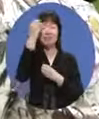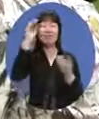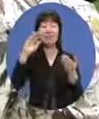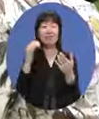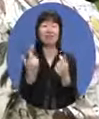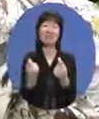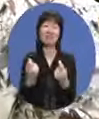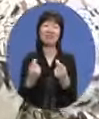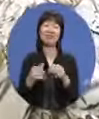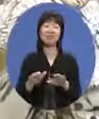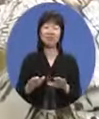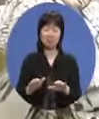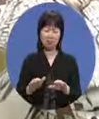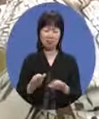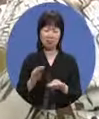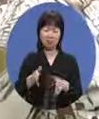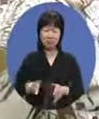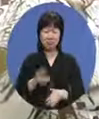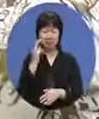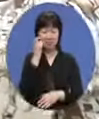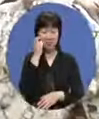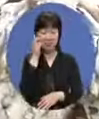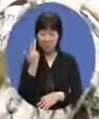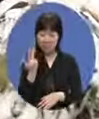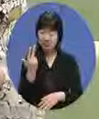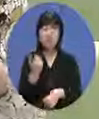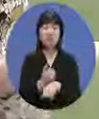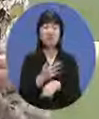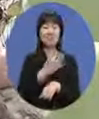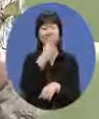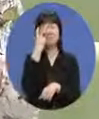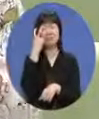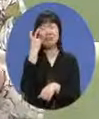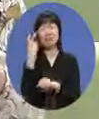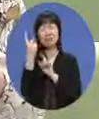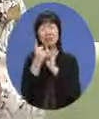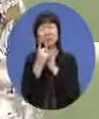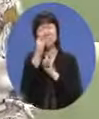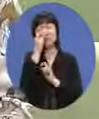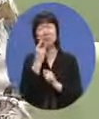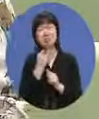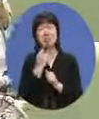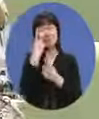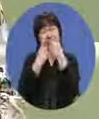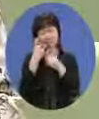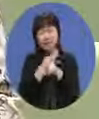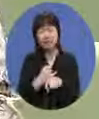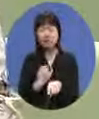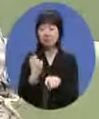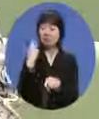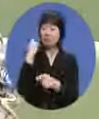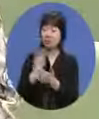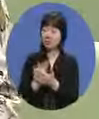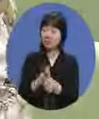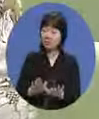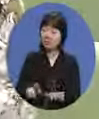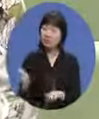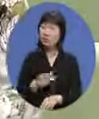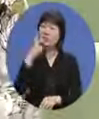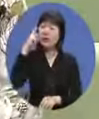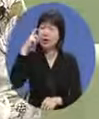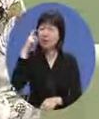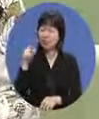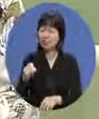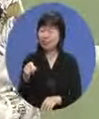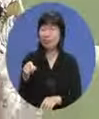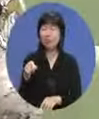고등학생들도 그러는데 이거 뭐 20몇 개월 된 아이가 잠이 막 올 때 엄마한테 한 거를 너 왜 엄마한테 어제도 하지 말았는데 오늘 또 왜 하니 뭐